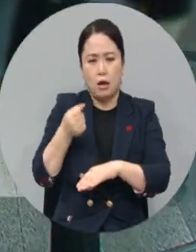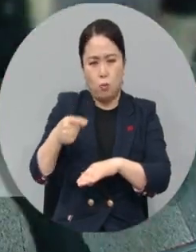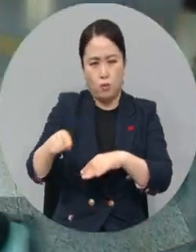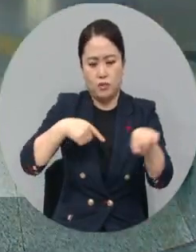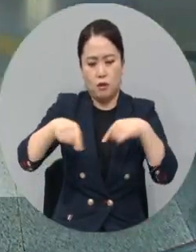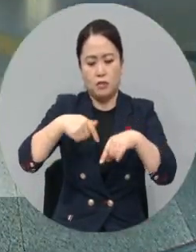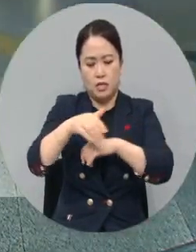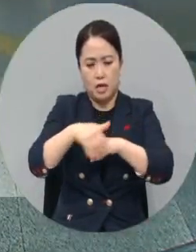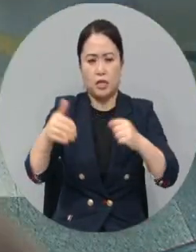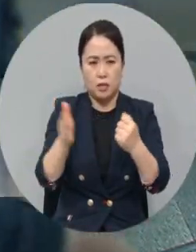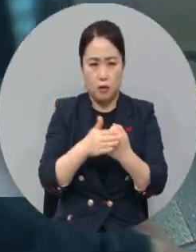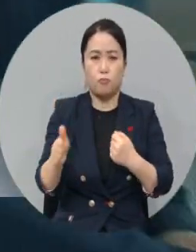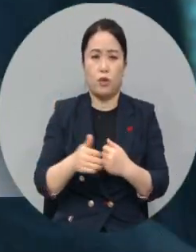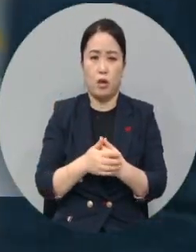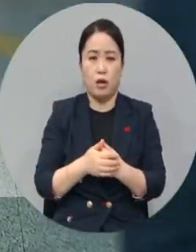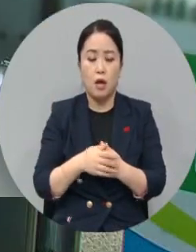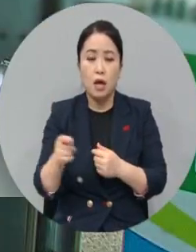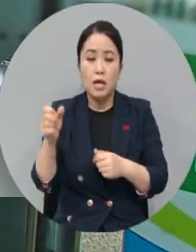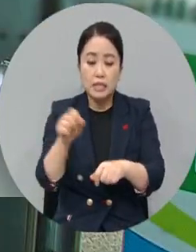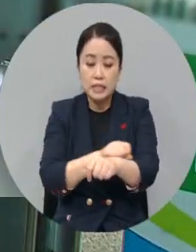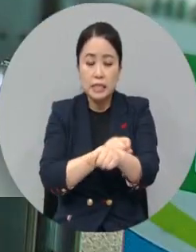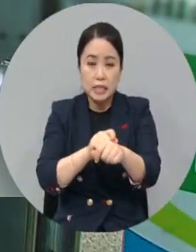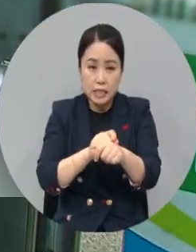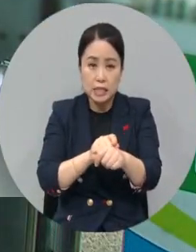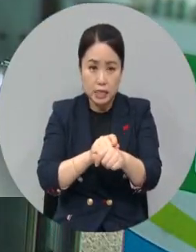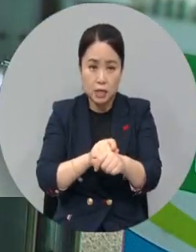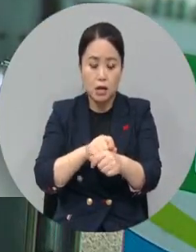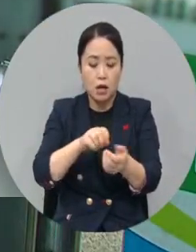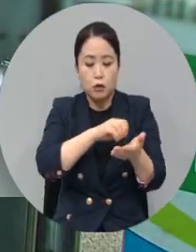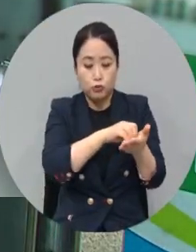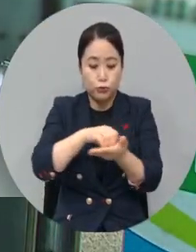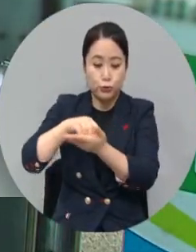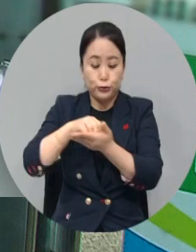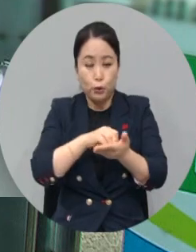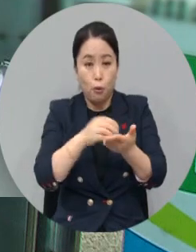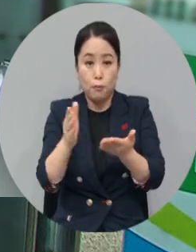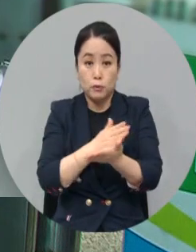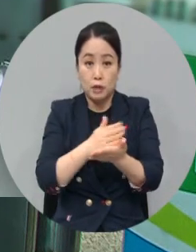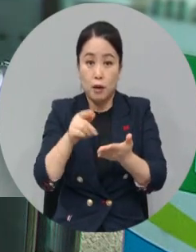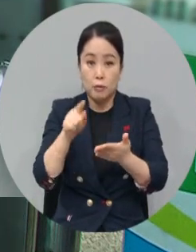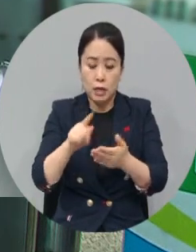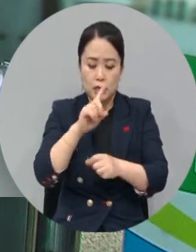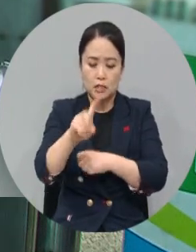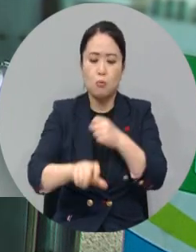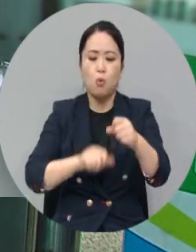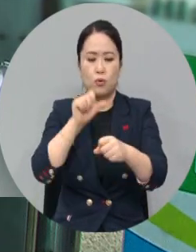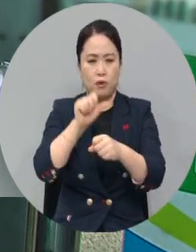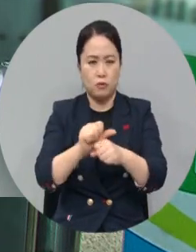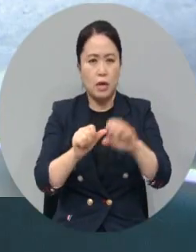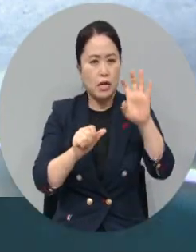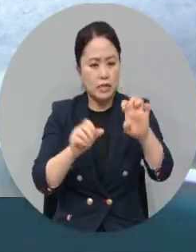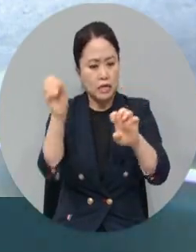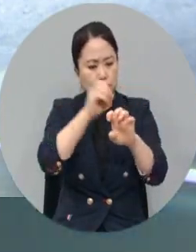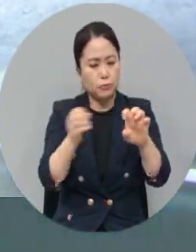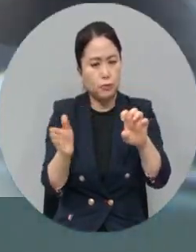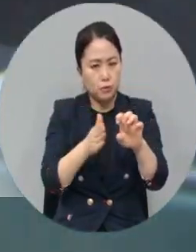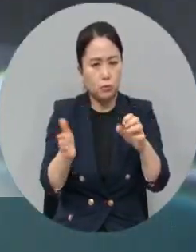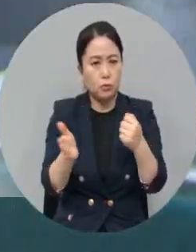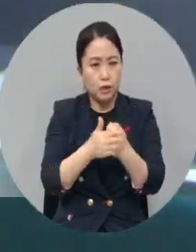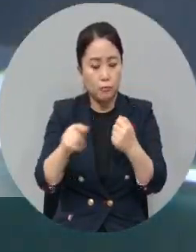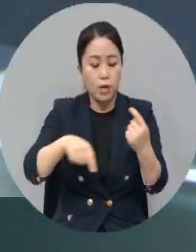지적했습니다. 특히 수송 분담률이 15년째 40% 초반대에 머무르면서 운영 적자가 쌓이고